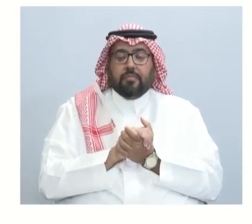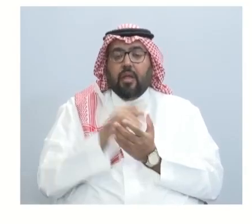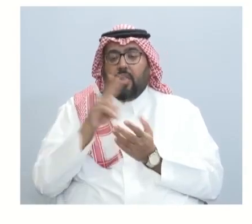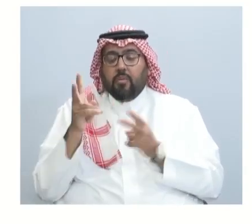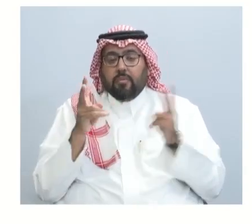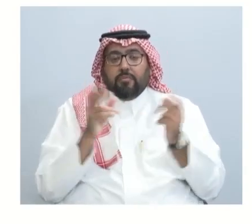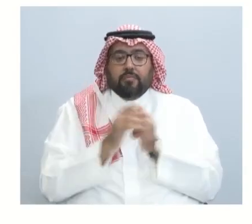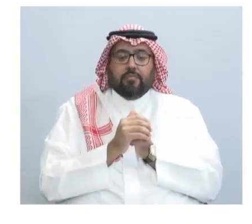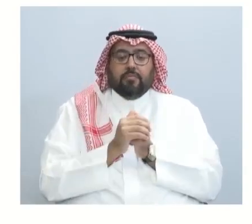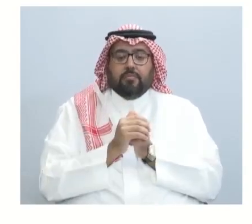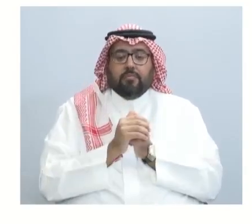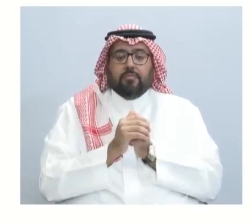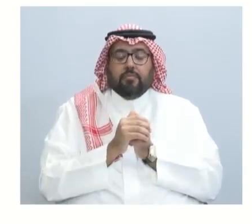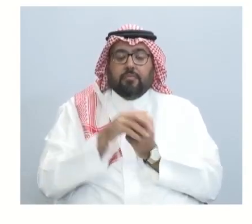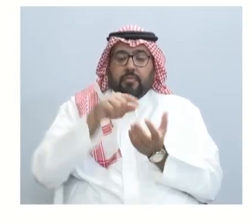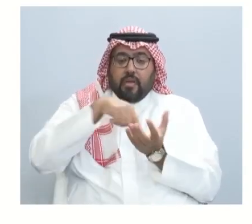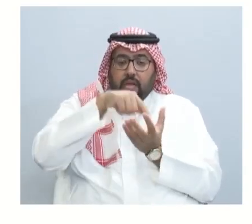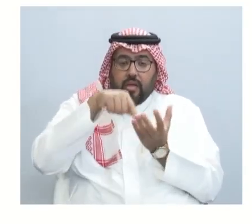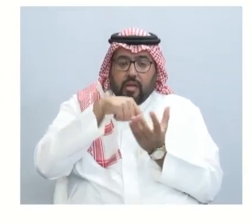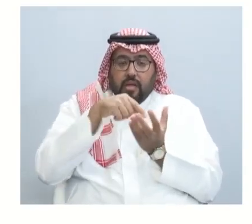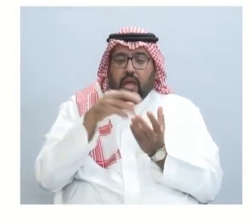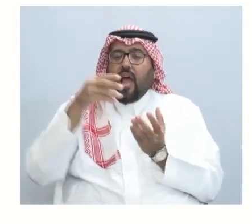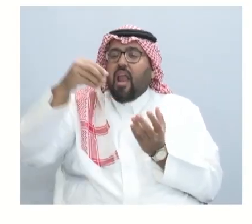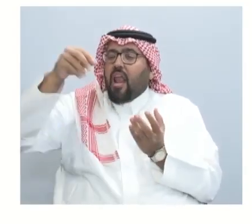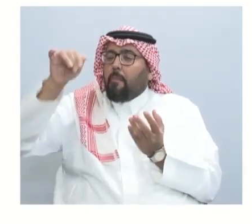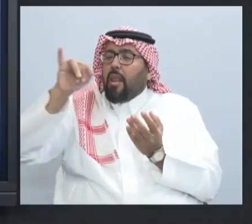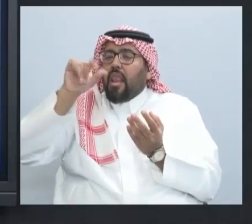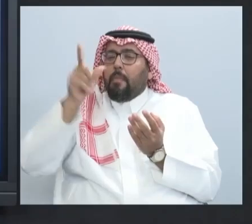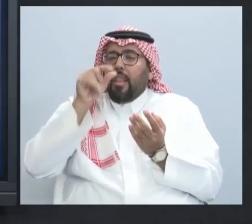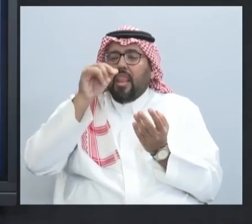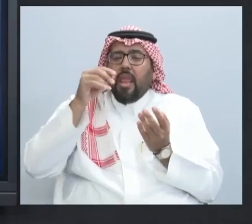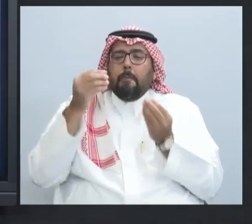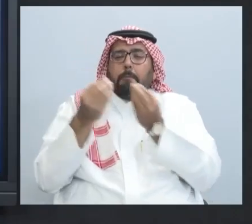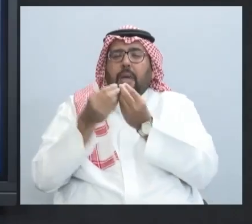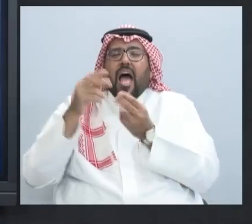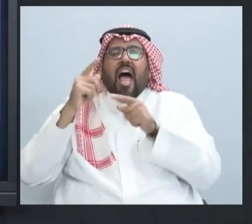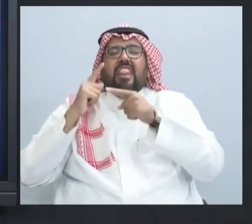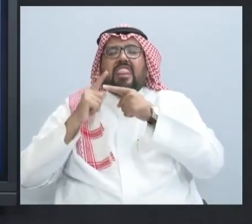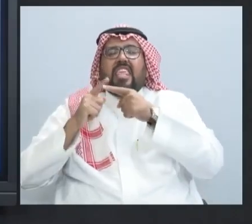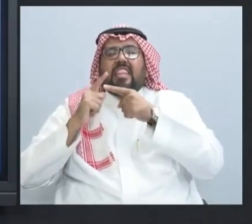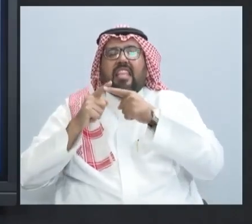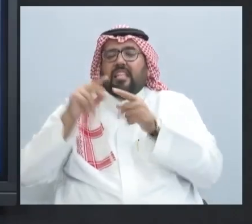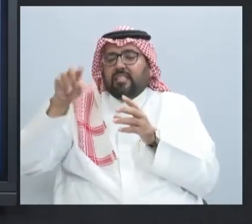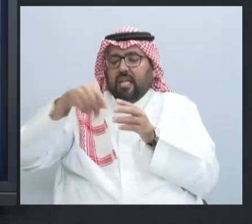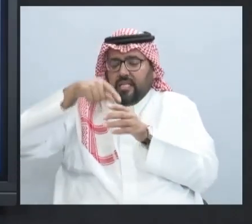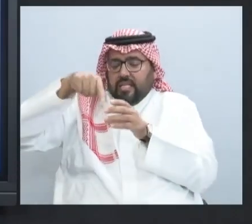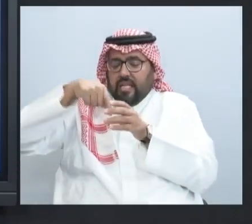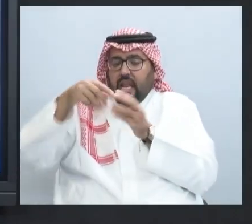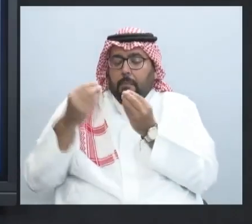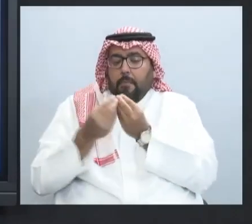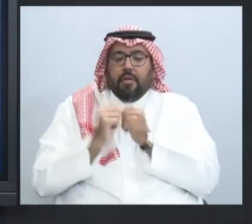نوعها فعندما نقوم بخلط الرمل مع براده الحديد سوف يختلطان معا